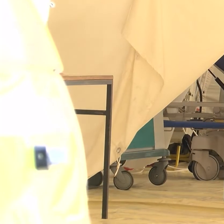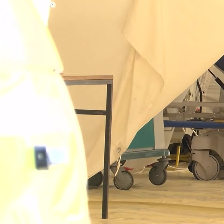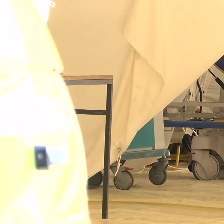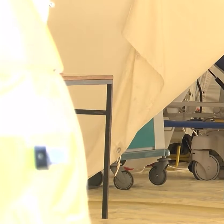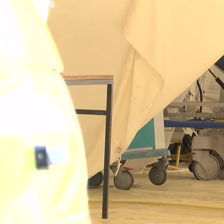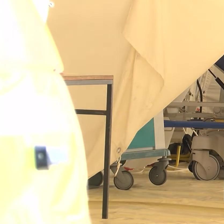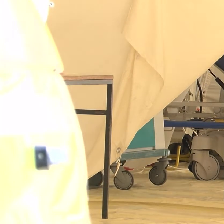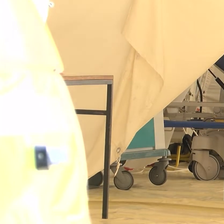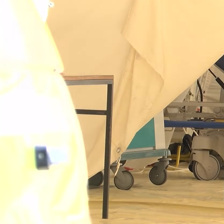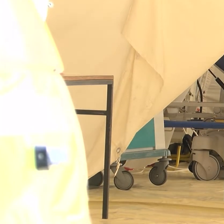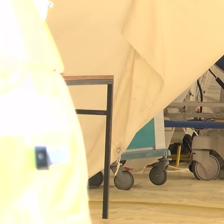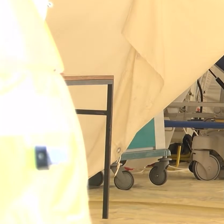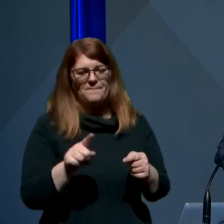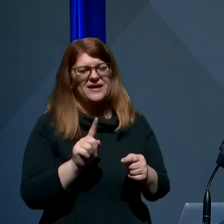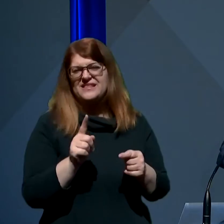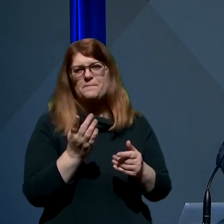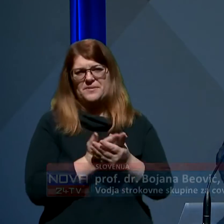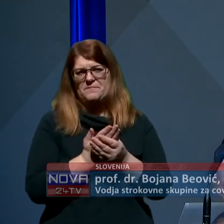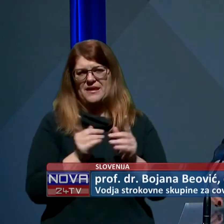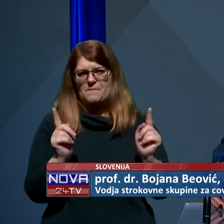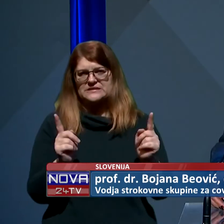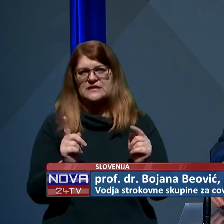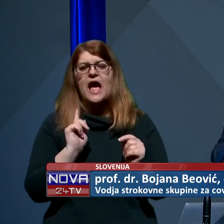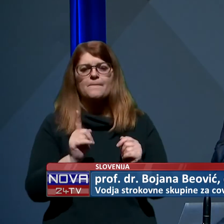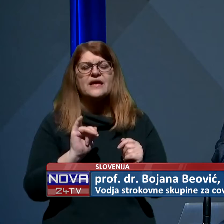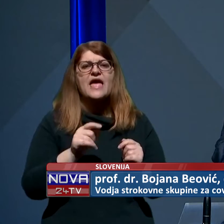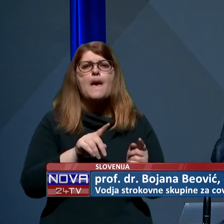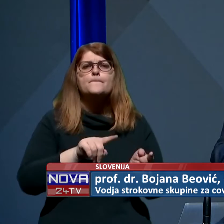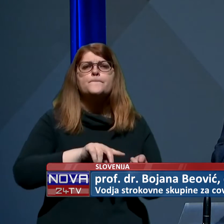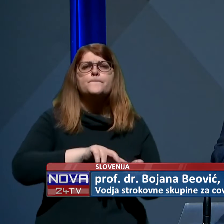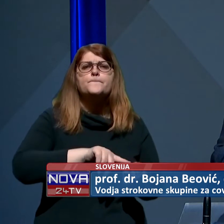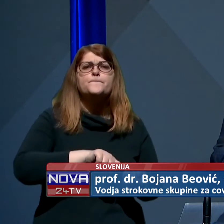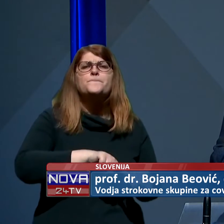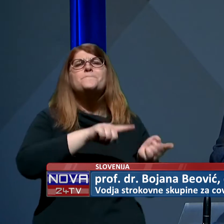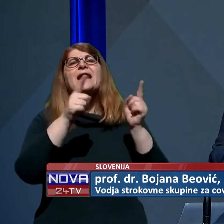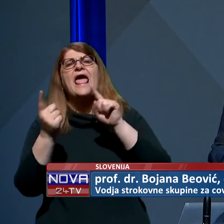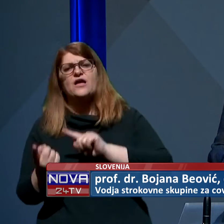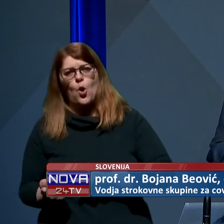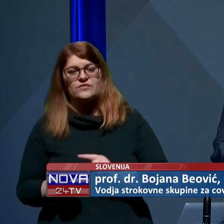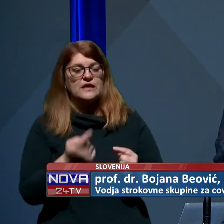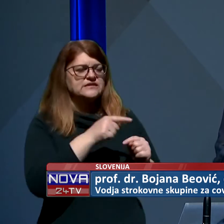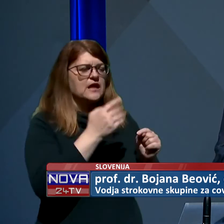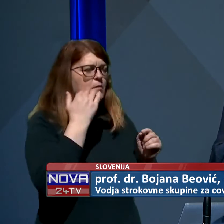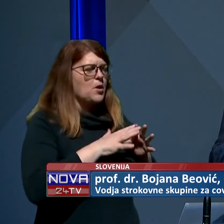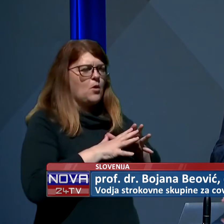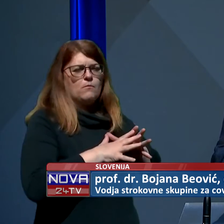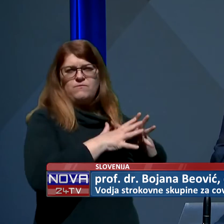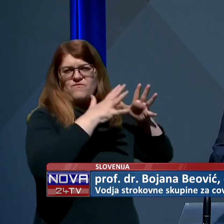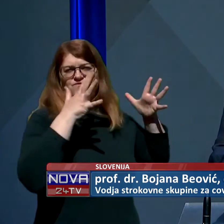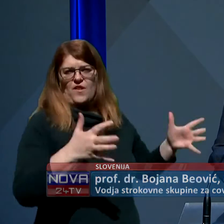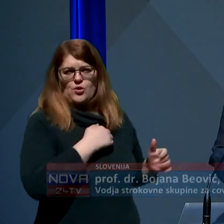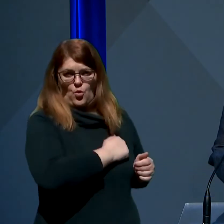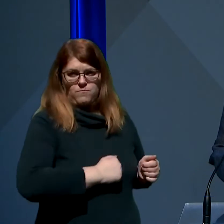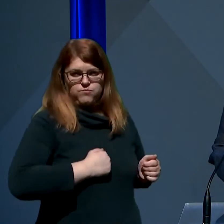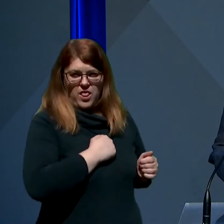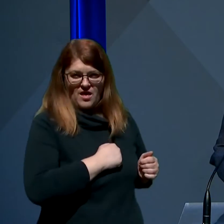izbruh takoj zamejiti in nadzorovati. Gre za prehod iz tega velikega epidemičnega vala, ki je bil pri nas na veliko